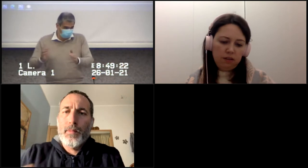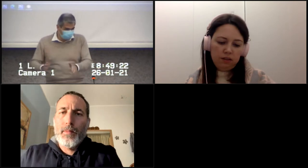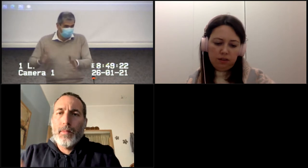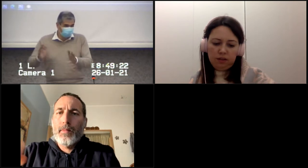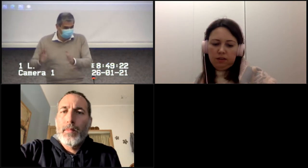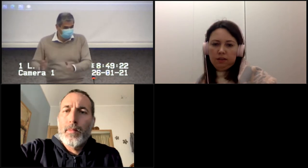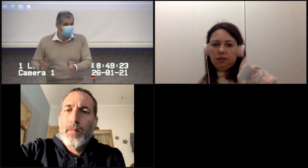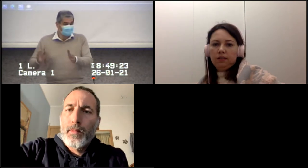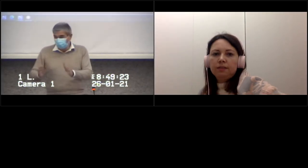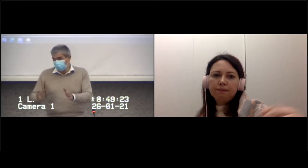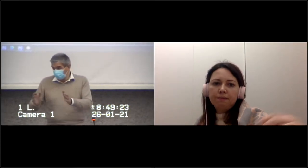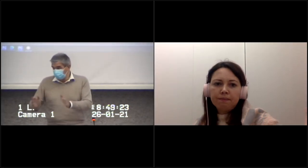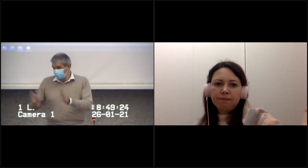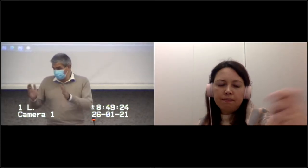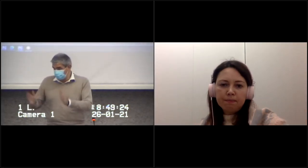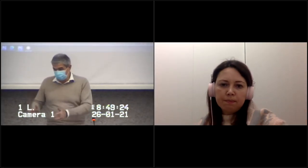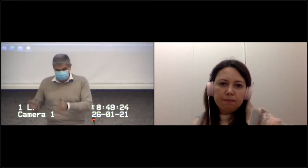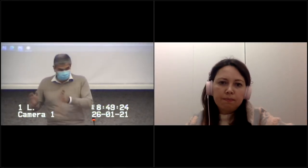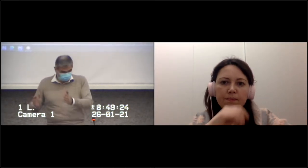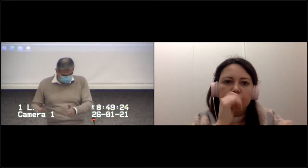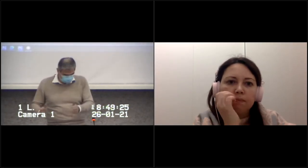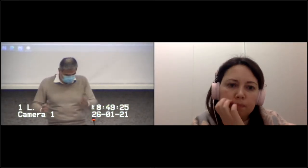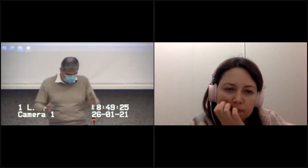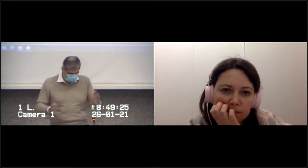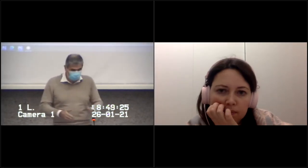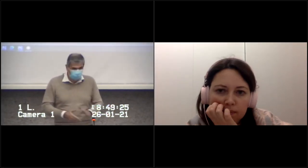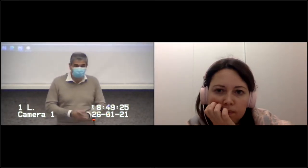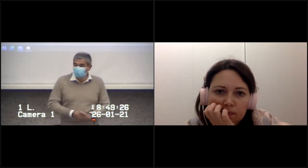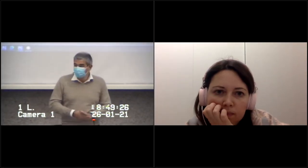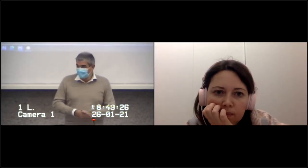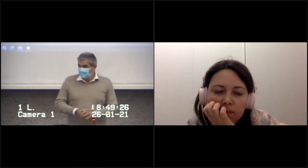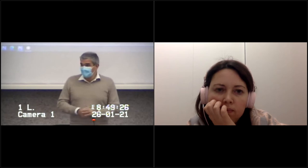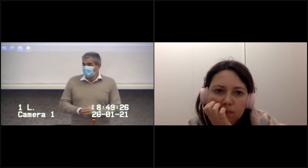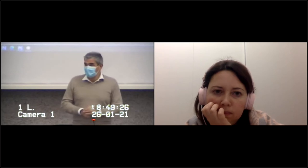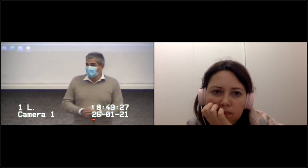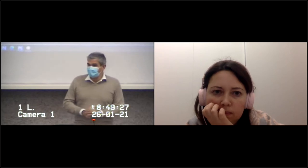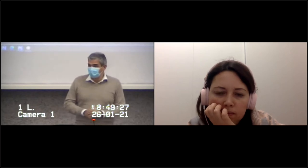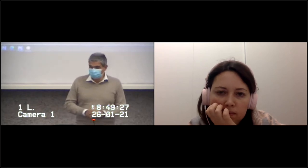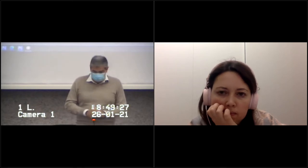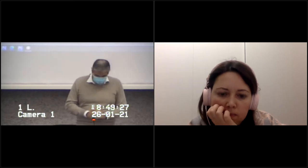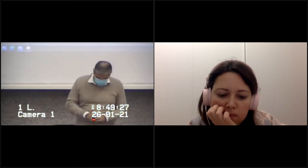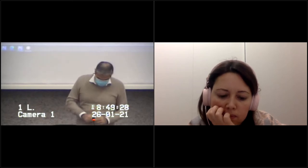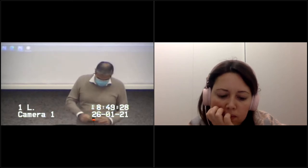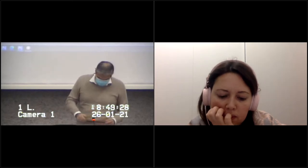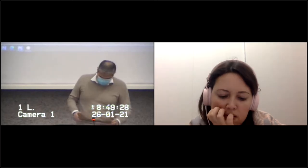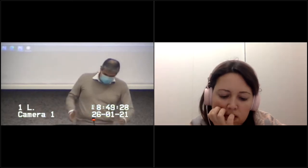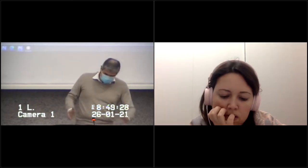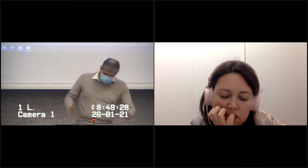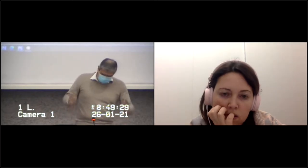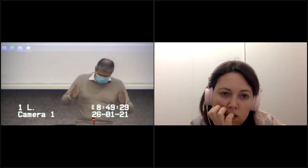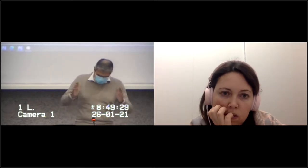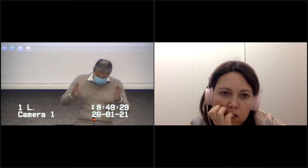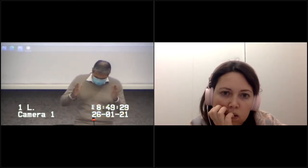soggetti proprietari di fare qualcosa su questi edifici, pena appunto la clava della